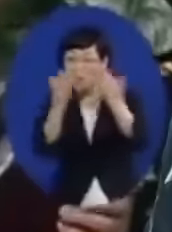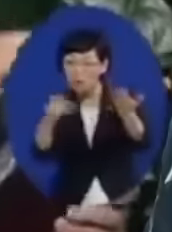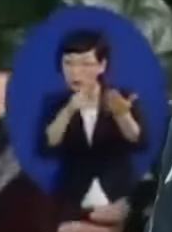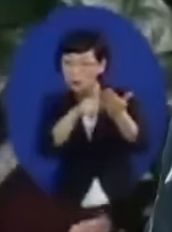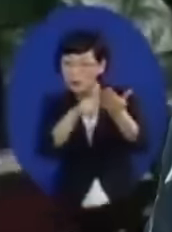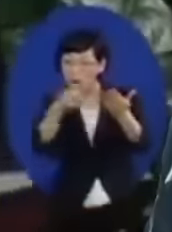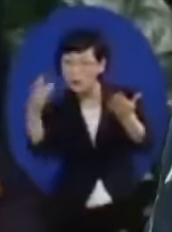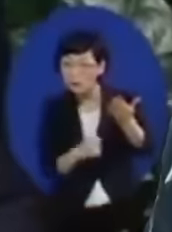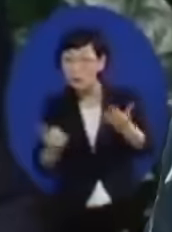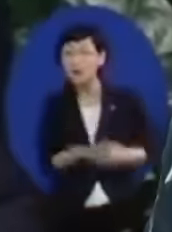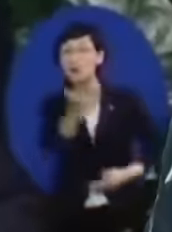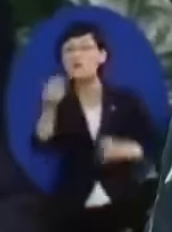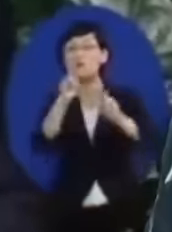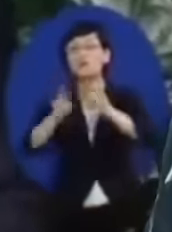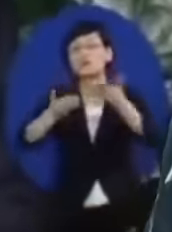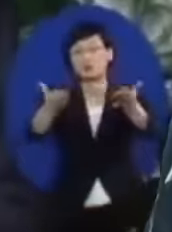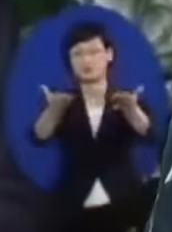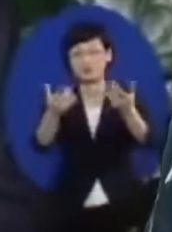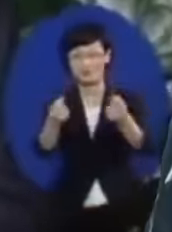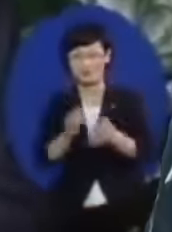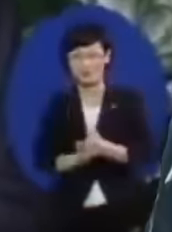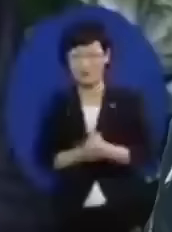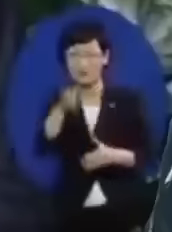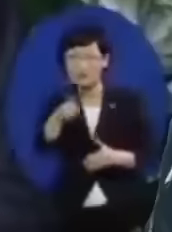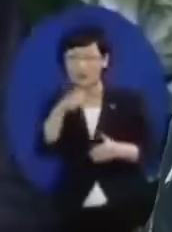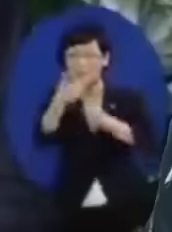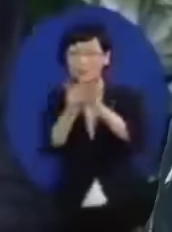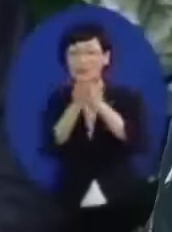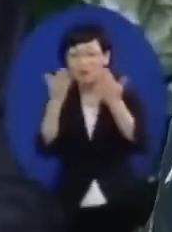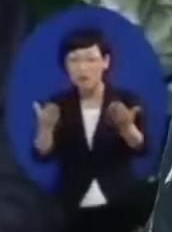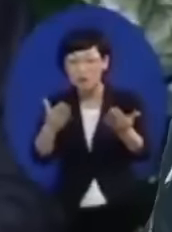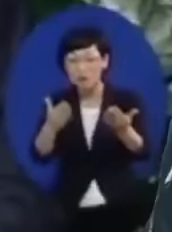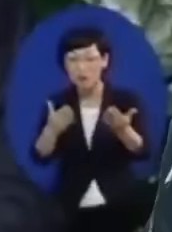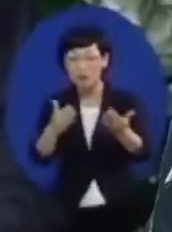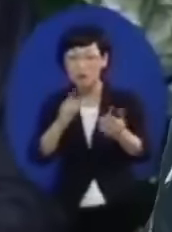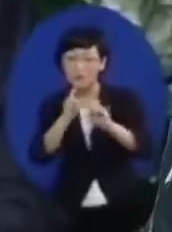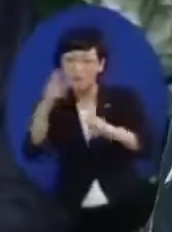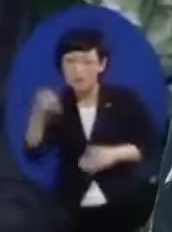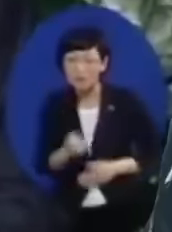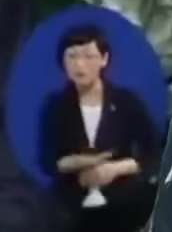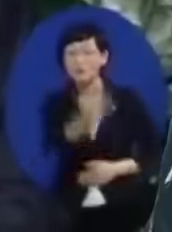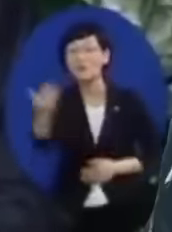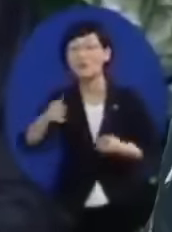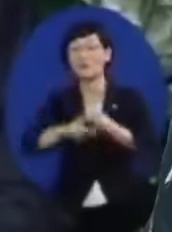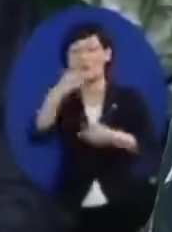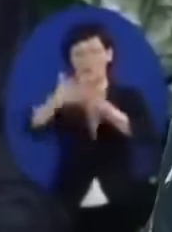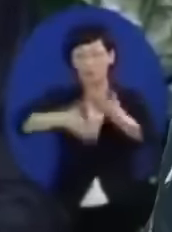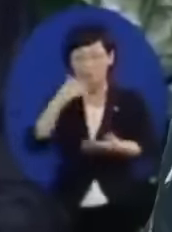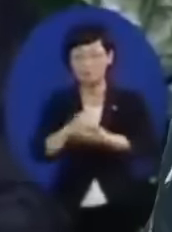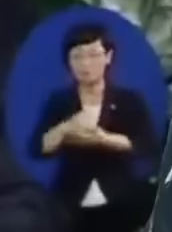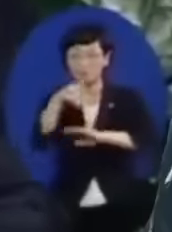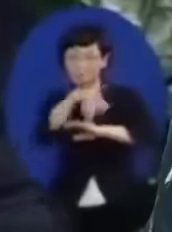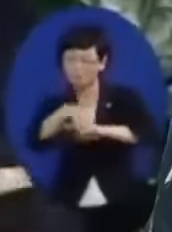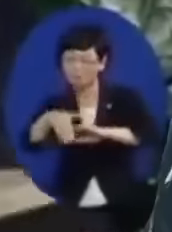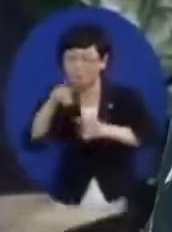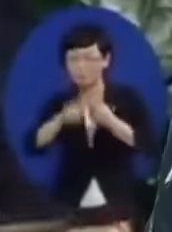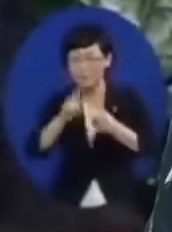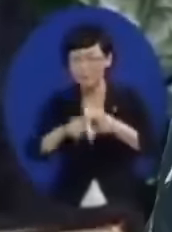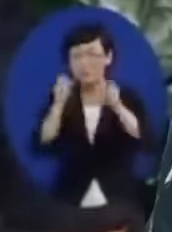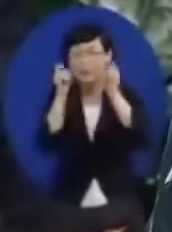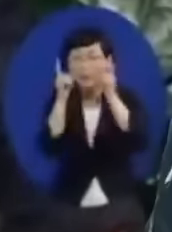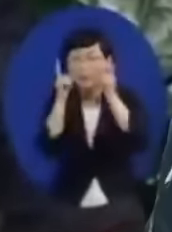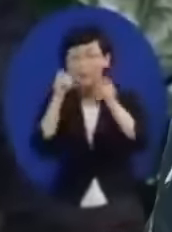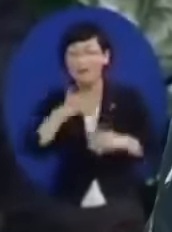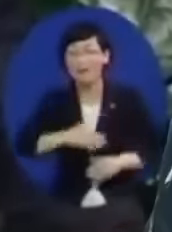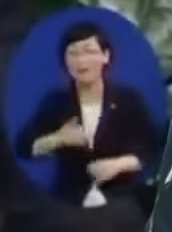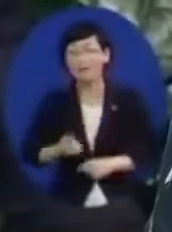여러분에게 말씀하시는 것입니다. 이 성경을 통해서 여러분에 대한 하나님의 뜻을 깨달아 알 수가